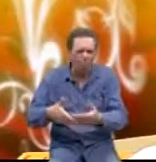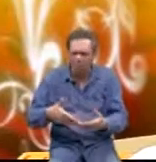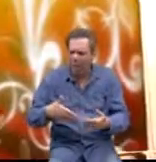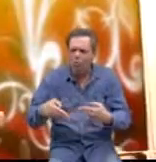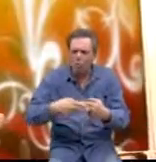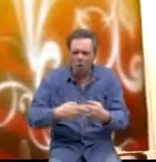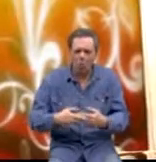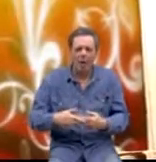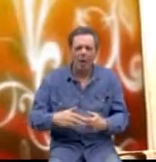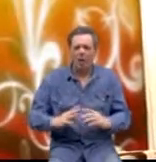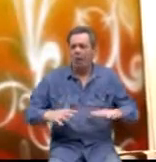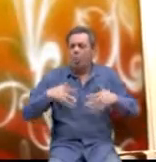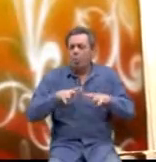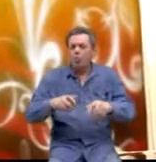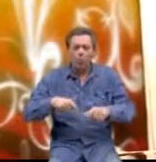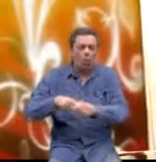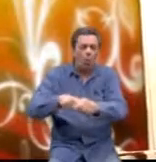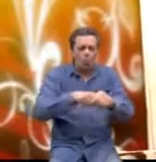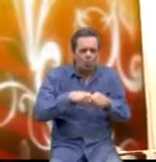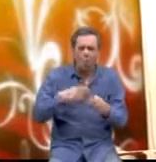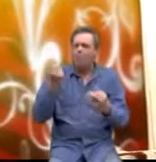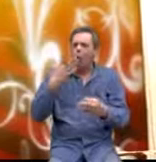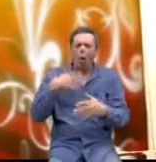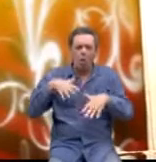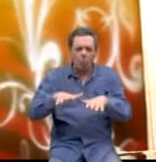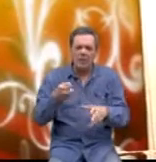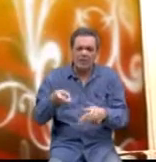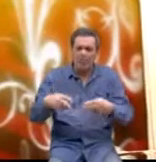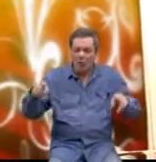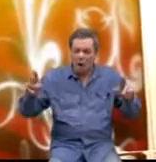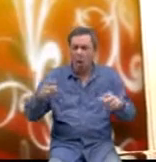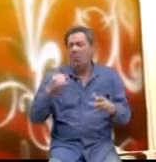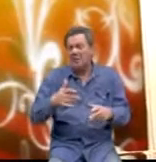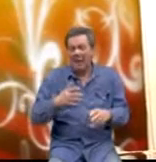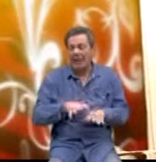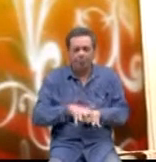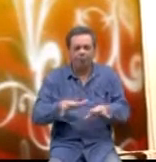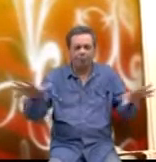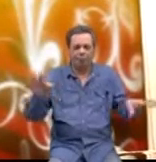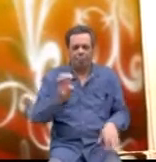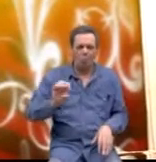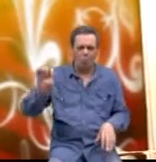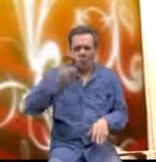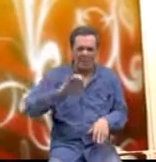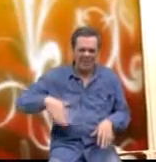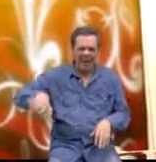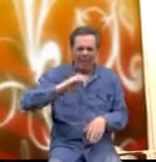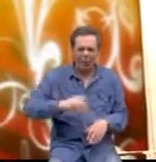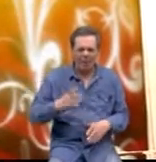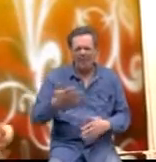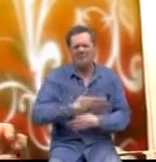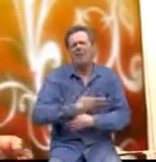udružili, ideja je rasla. Broj sudionika se povećavao i na kraju se proširilo na cijelu Europu. I sada već zaista ogroman